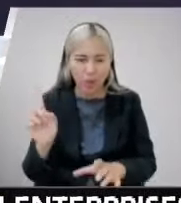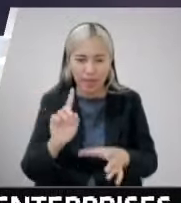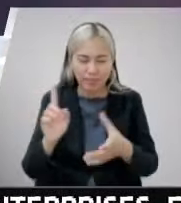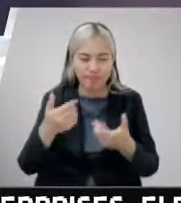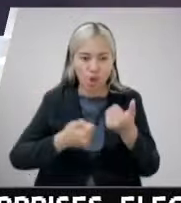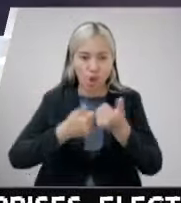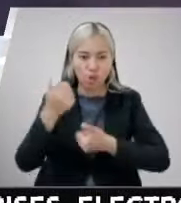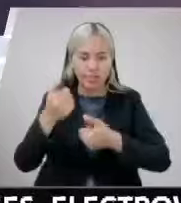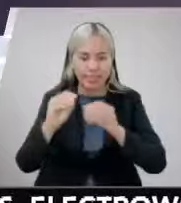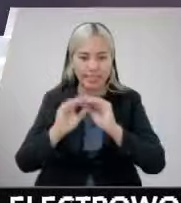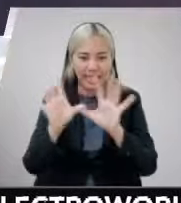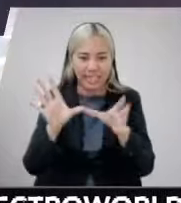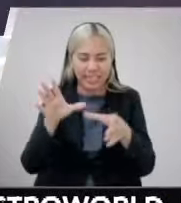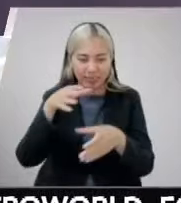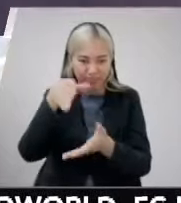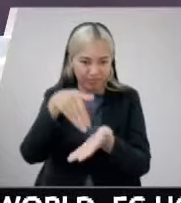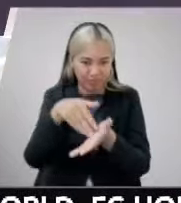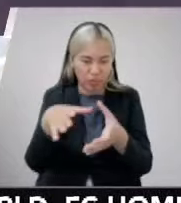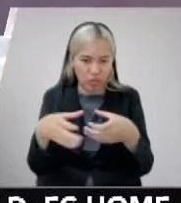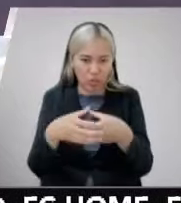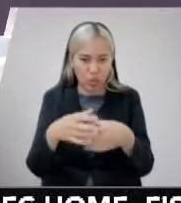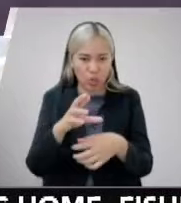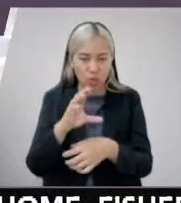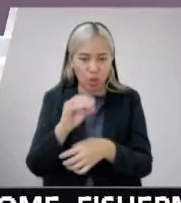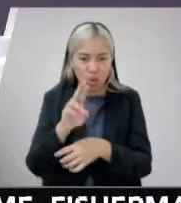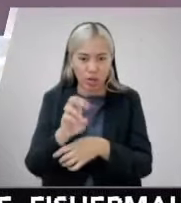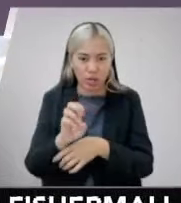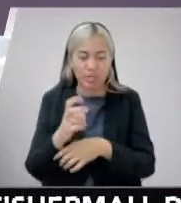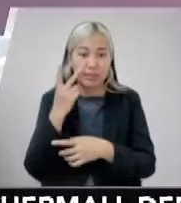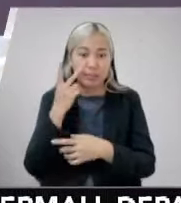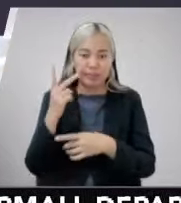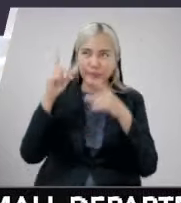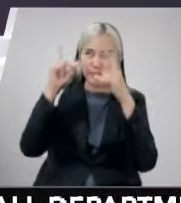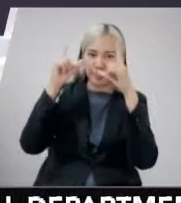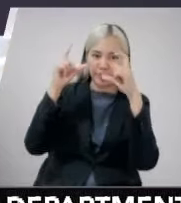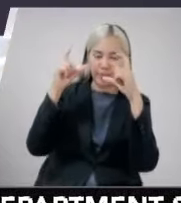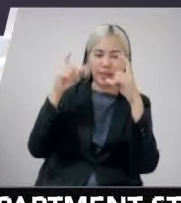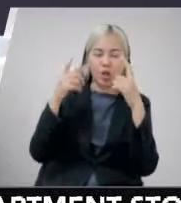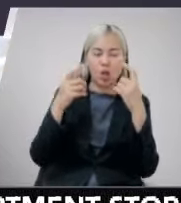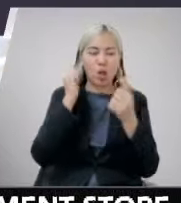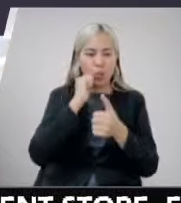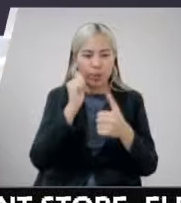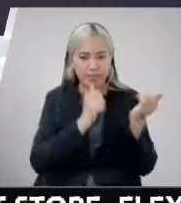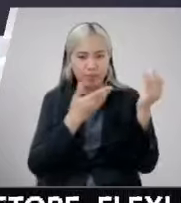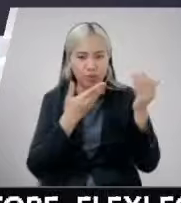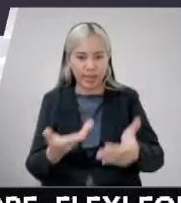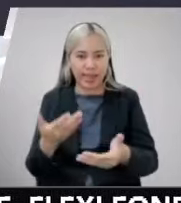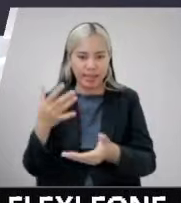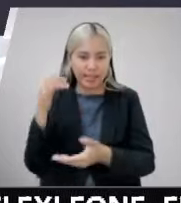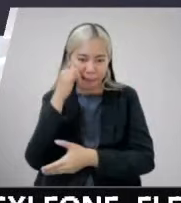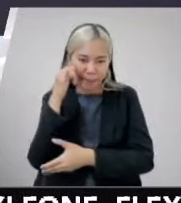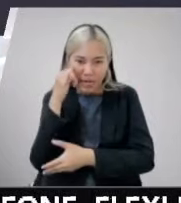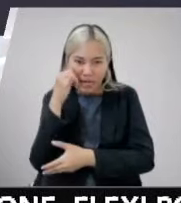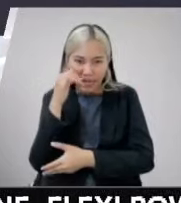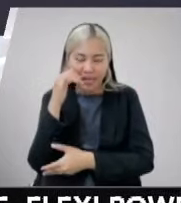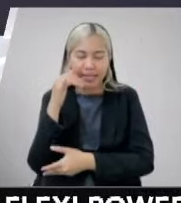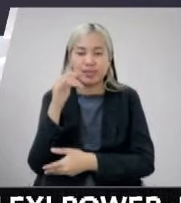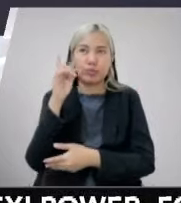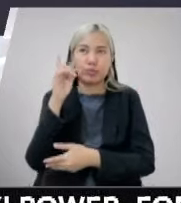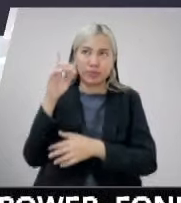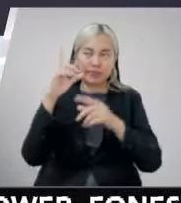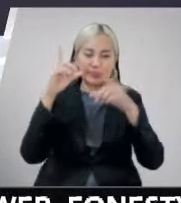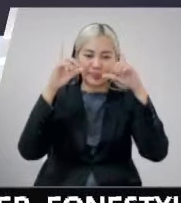beach. Kwento niya bilang astrophotographer, lagi niyang bit-bit ang kanyang kamera para sa mga ganitong pagkakataon. Sulit daw ang